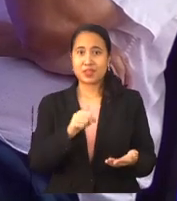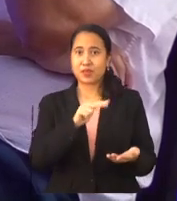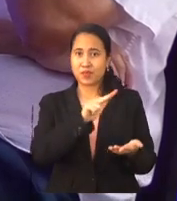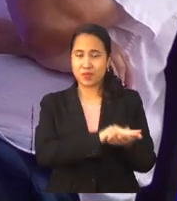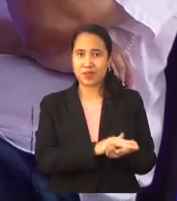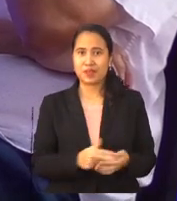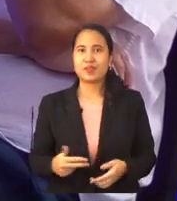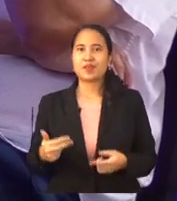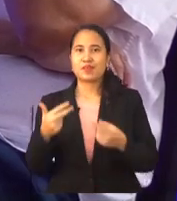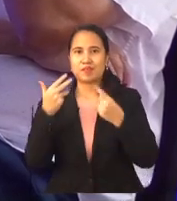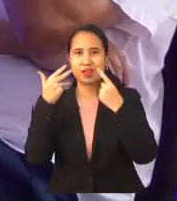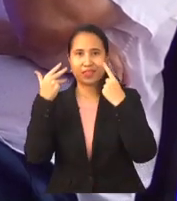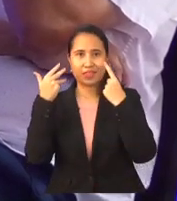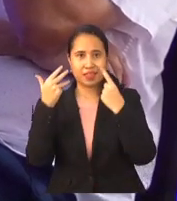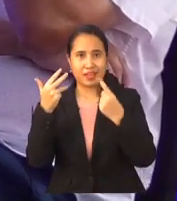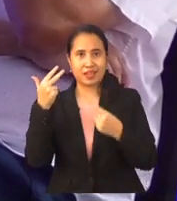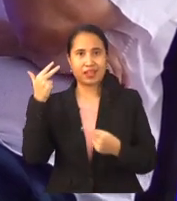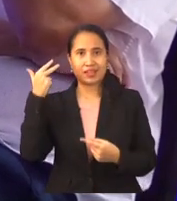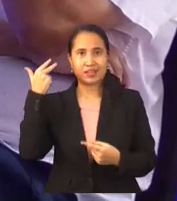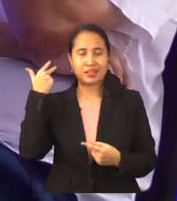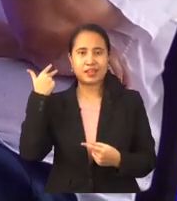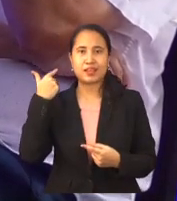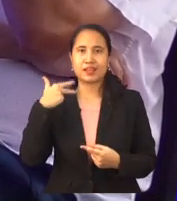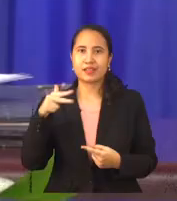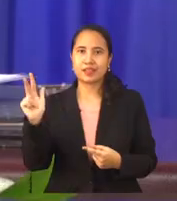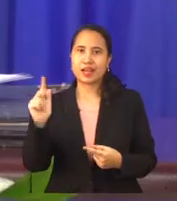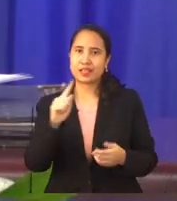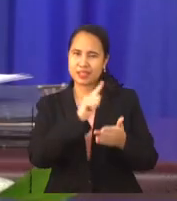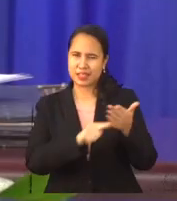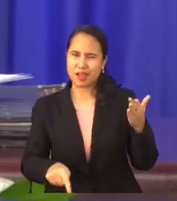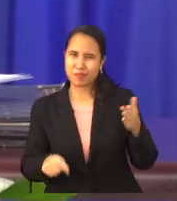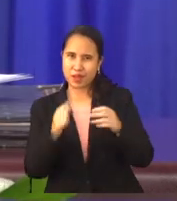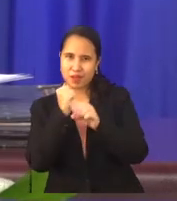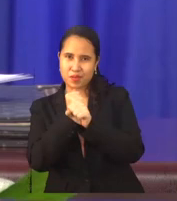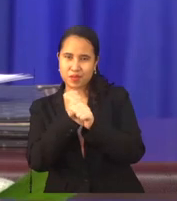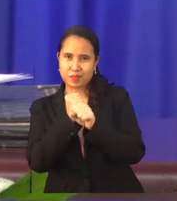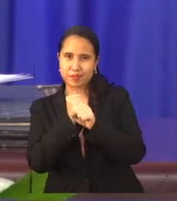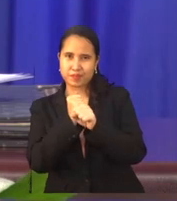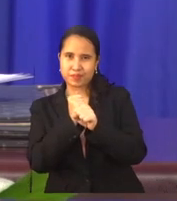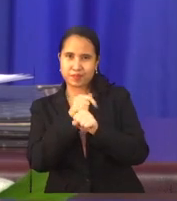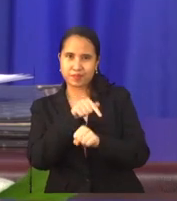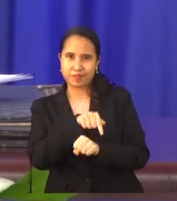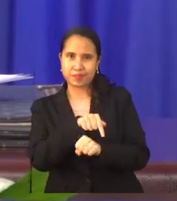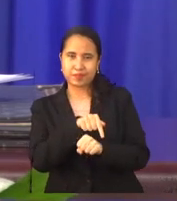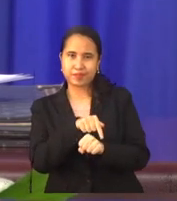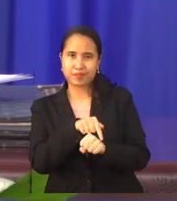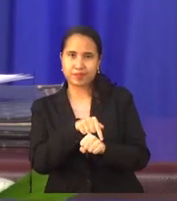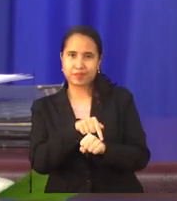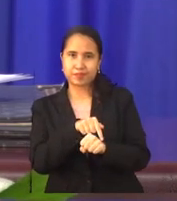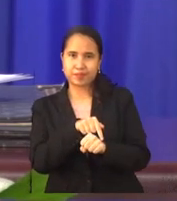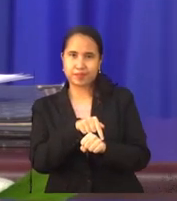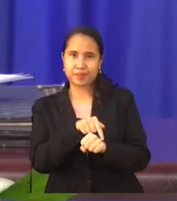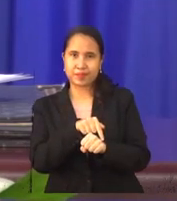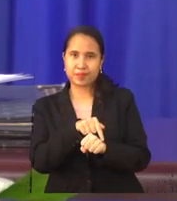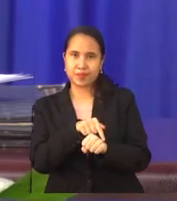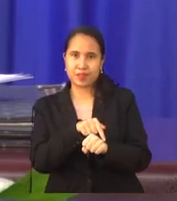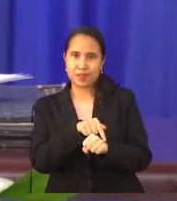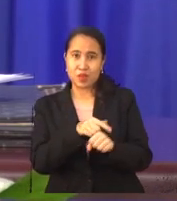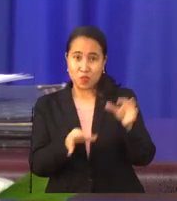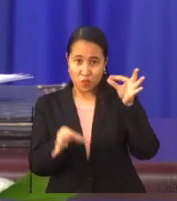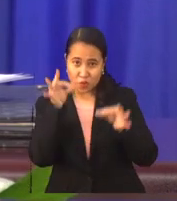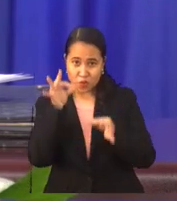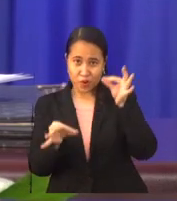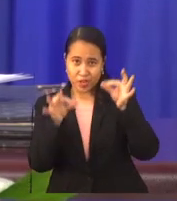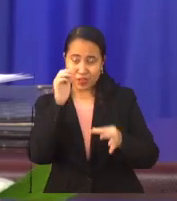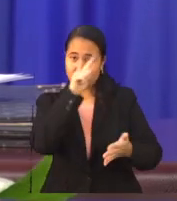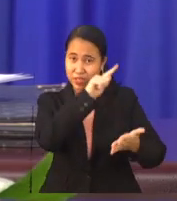de amnestieverlening ten aanzien van de gepleegde strafbare feiten de volgende gevolgen. Bij een veroordeling tot straf